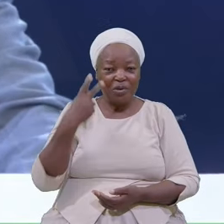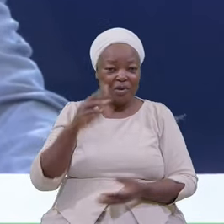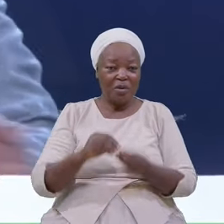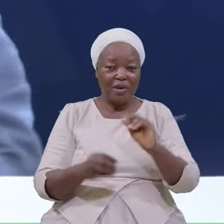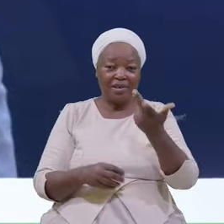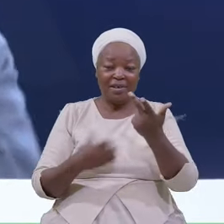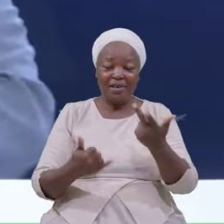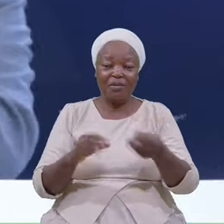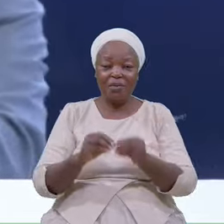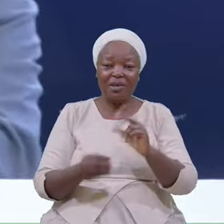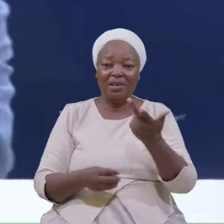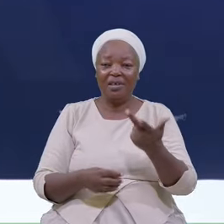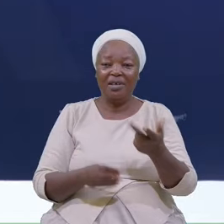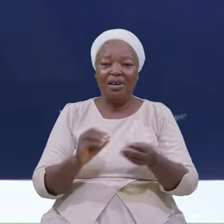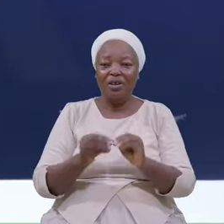We're looking at number three. Nous allons voir la troisième partie.